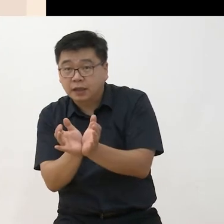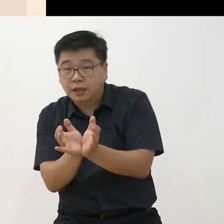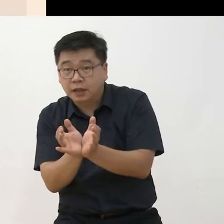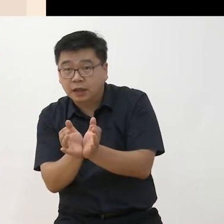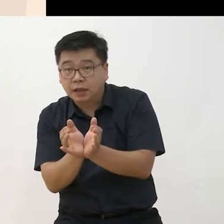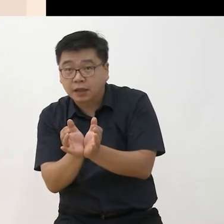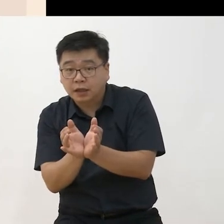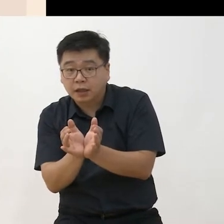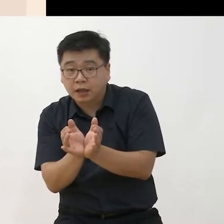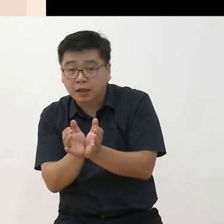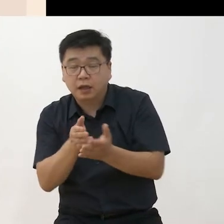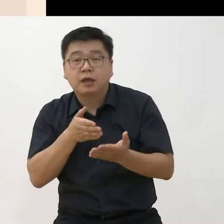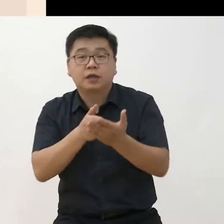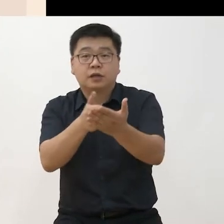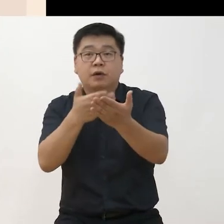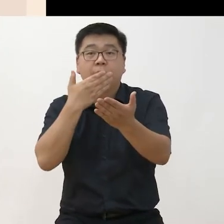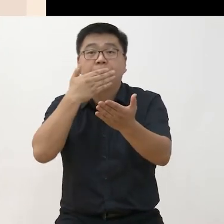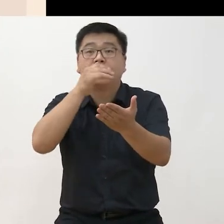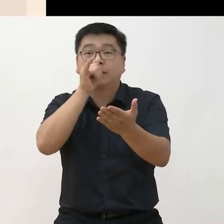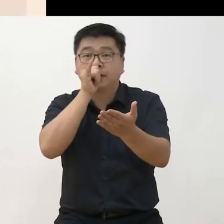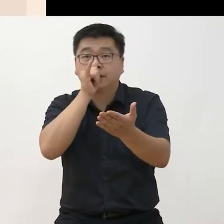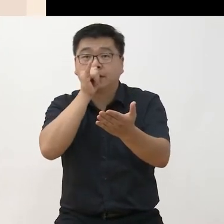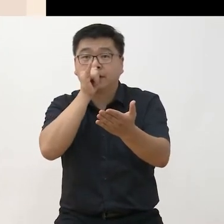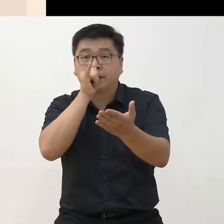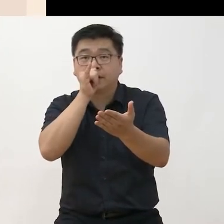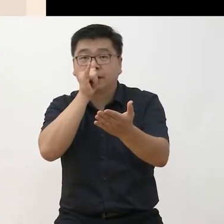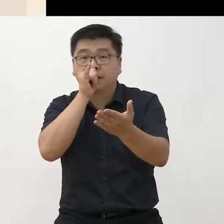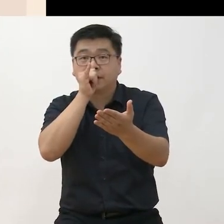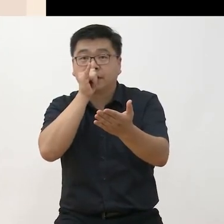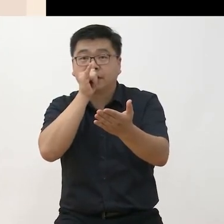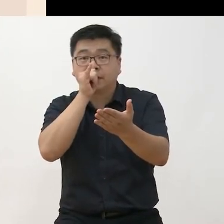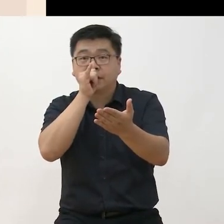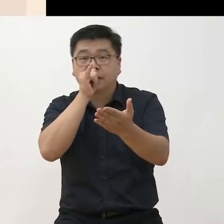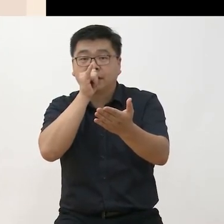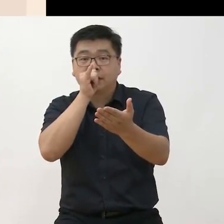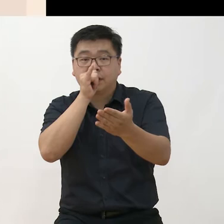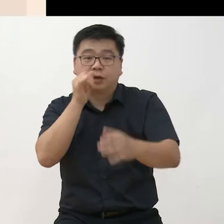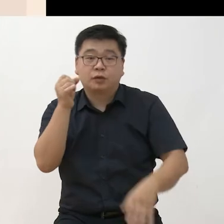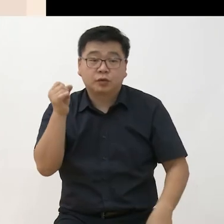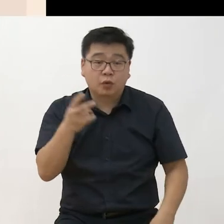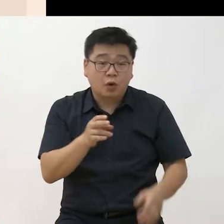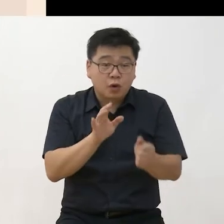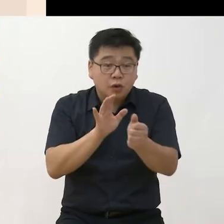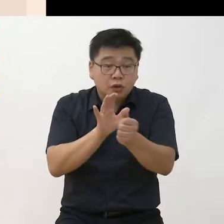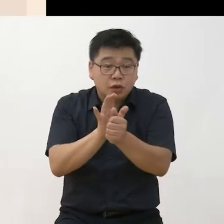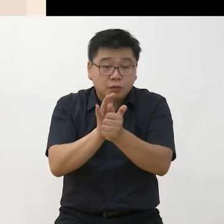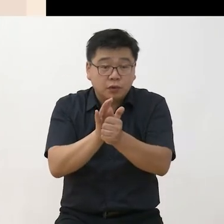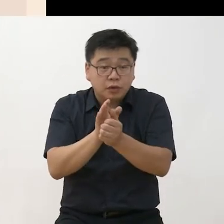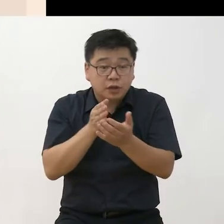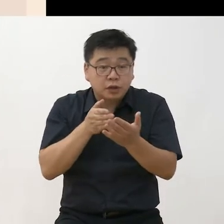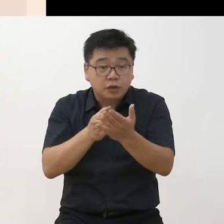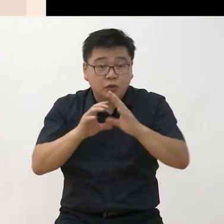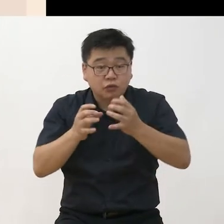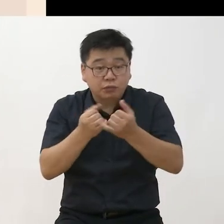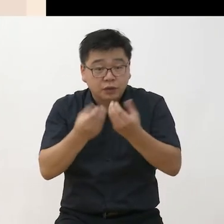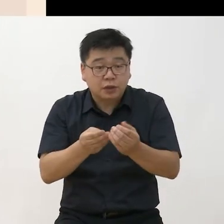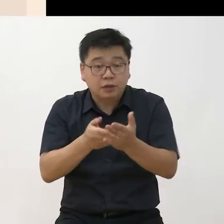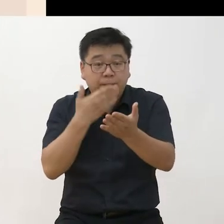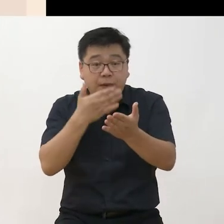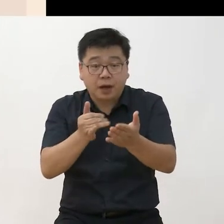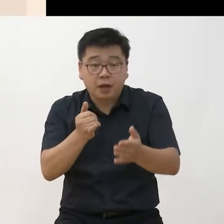지원 신청을 할수 있도록 자격 요건을 완화했고요. 그리고 지원 신청자 본인 사례비 편성 가능합니다.